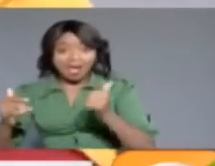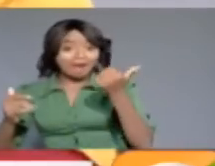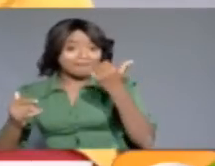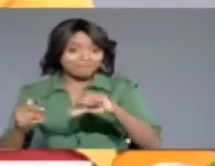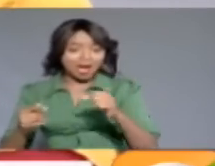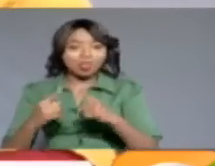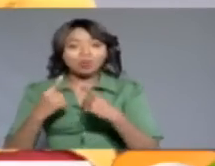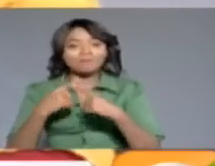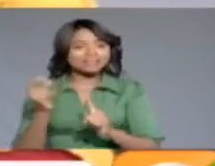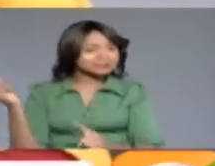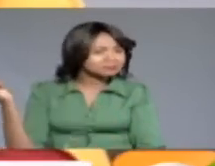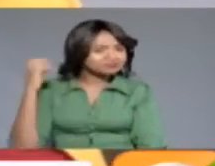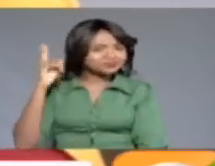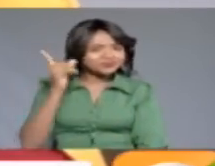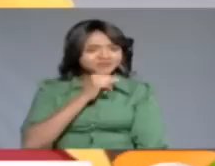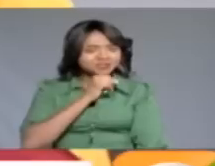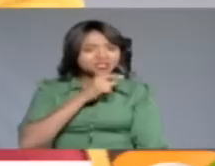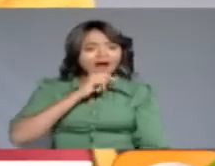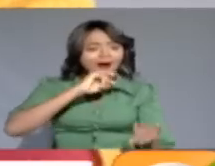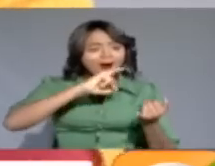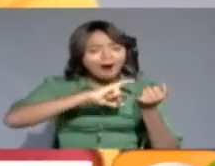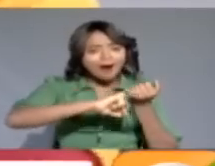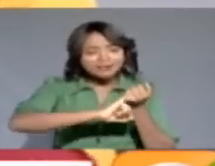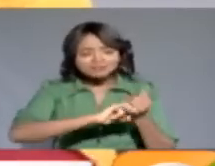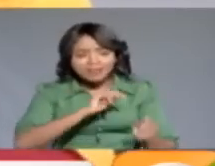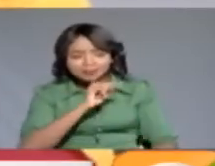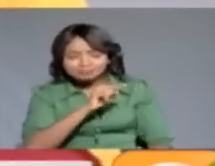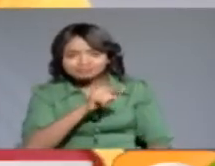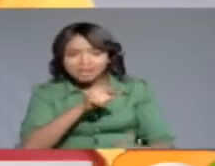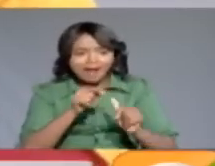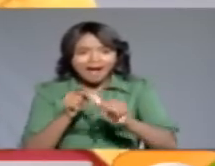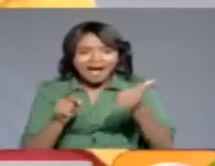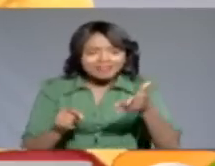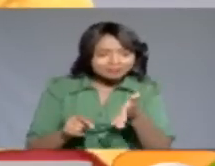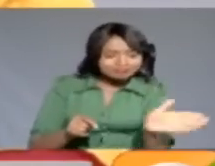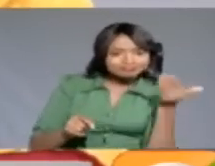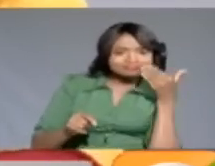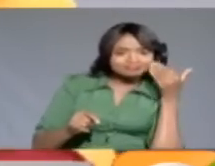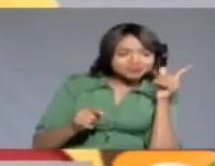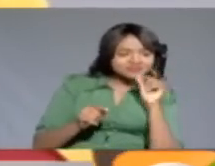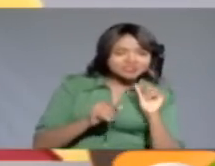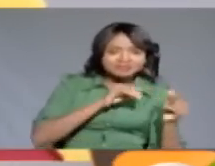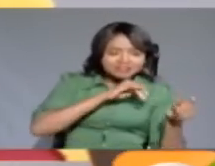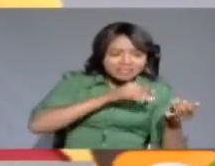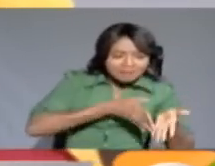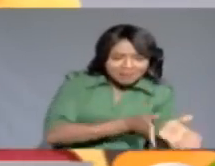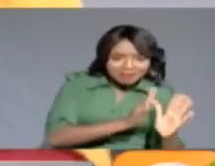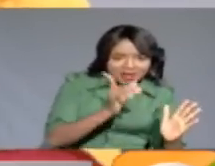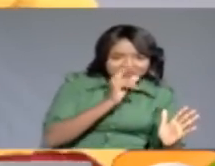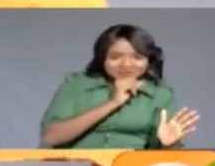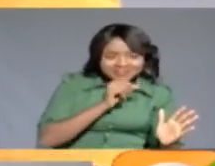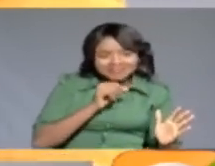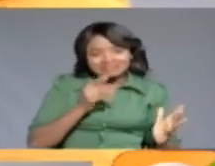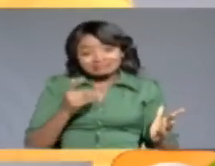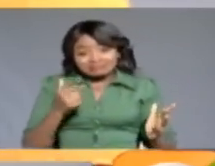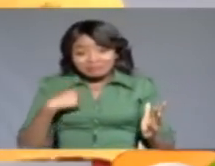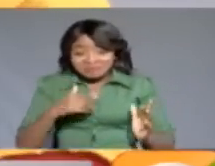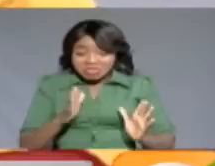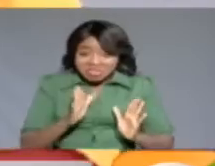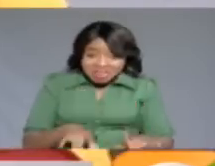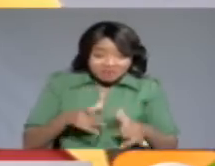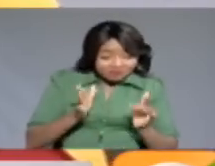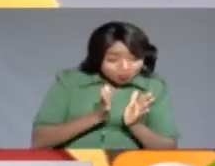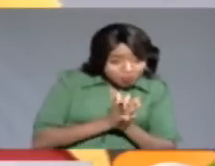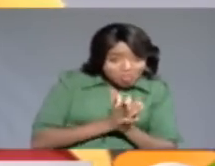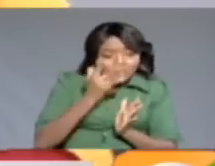hajawahi kumweleza kwamba ana watoto nje, lakini amegundua amejua. Anasema ananitunza na hana madharau. Swali ni je, nikae naye ama niende